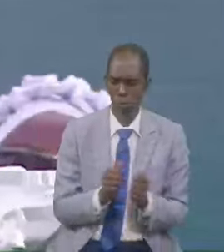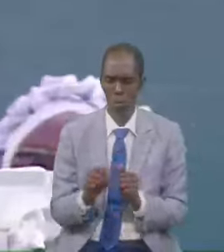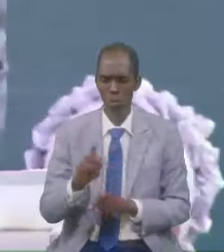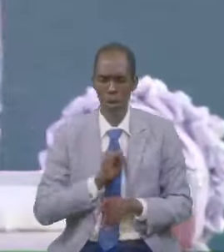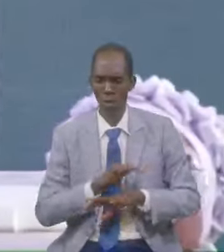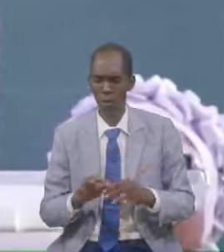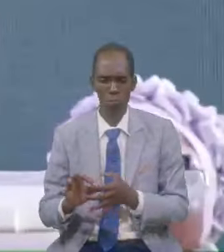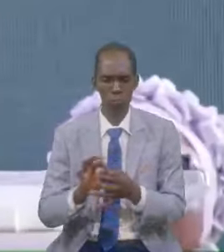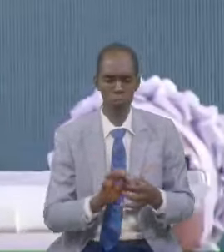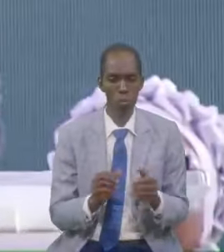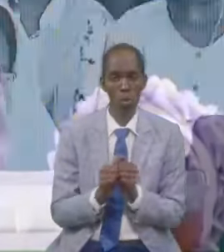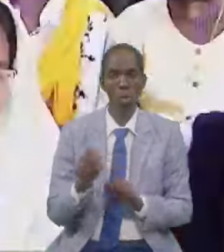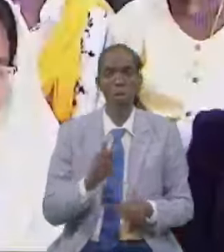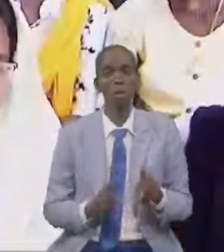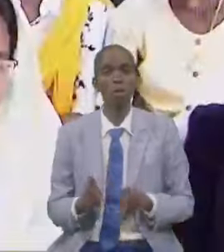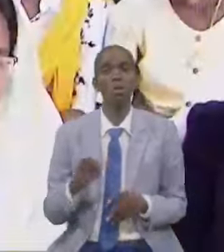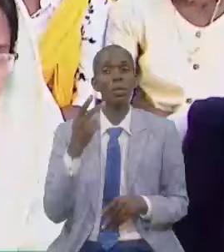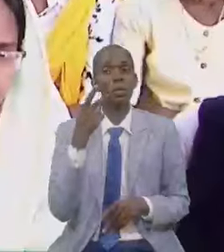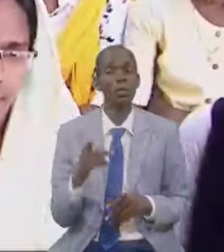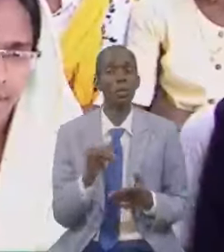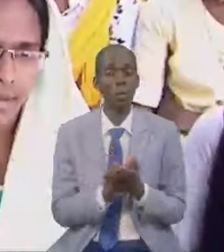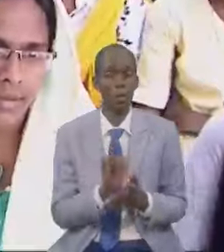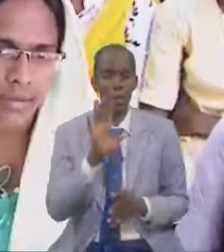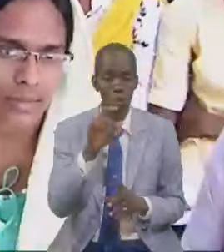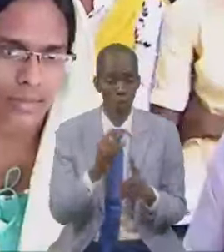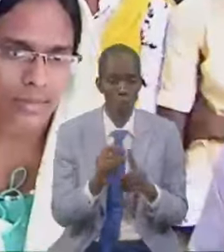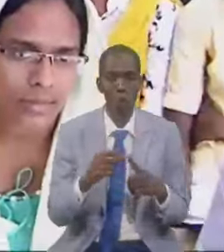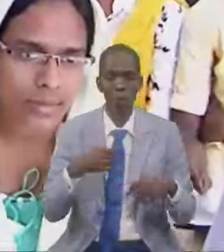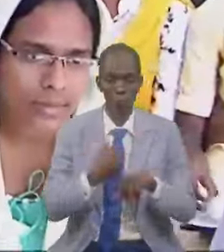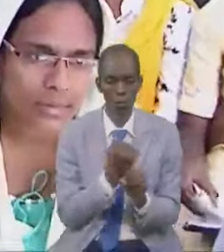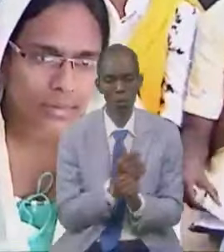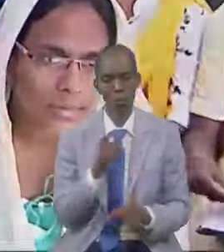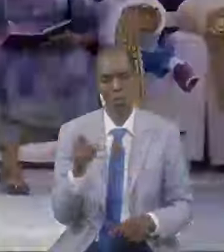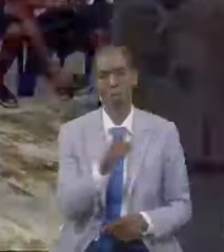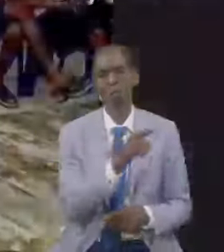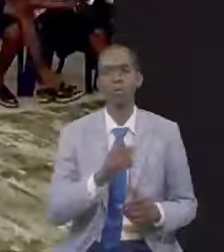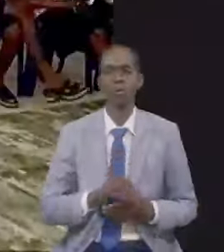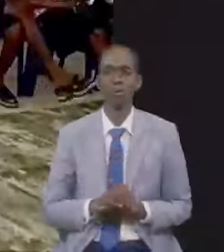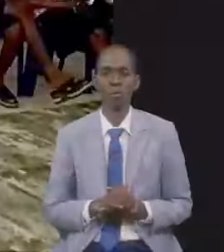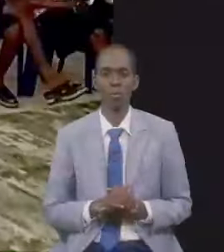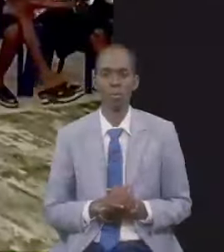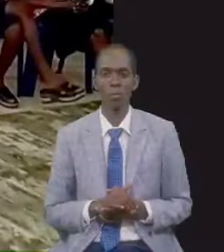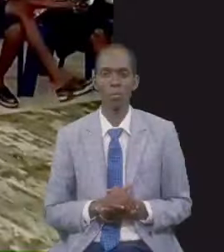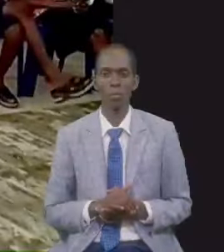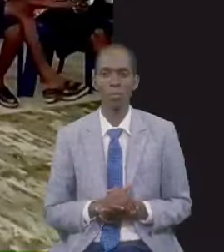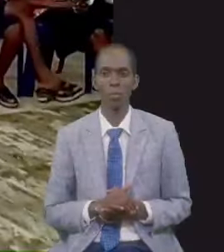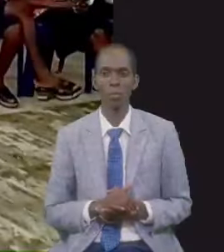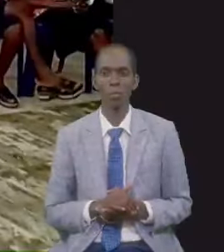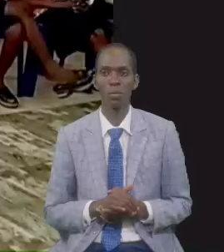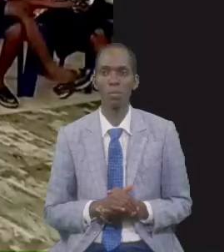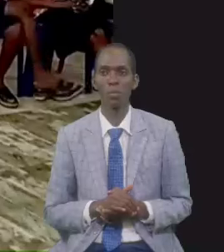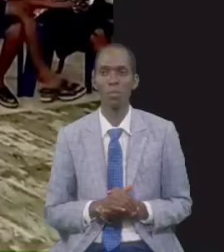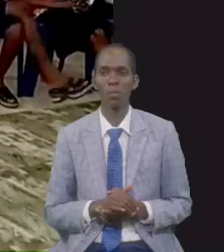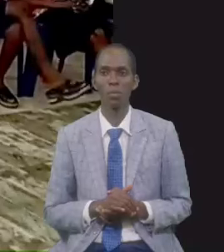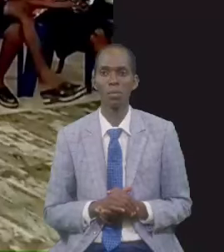word makes the man. నేను అంతర్ముఖిగా ఉంటాను, భావాలు వ్యక్తం చేయాలనుకునే వారు ఉంటారే, అవి కూడా వ్యక్తి జీవితాన్ని నేను చేయగలను అనుకుంటే